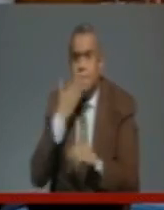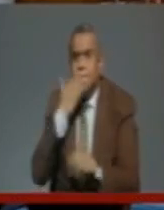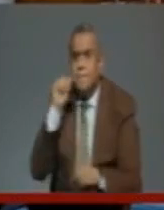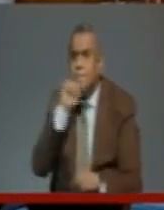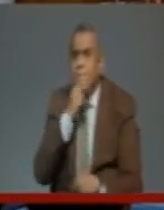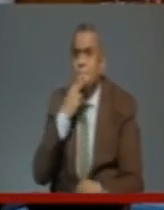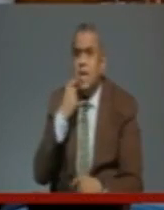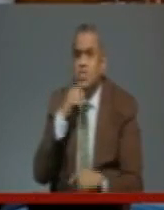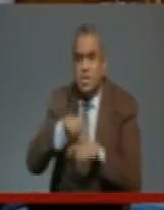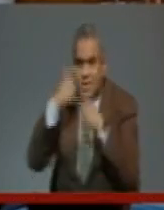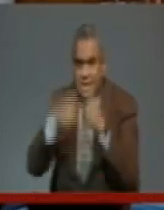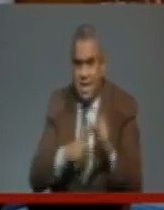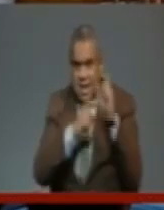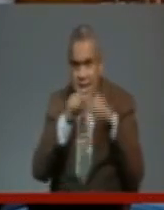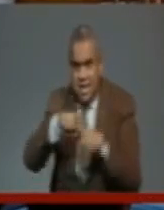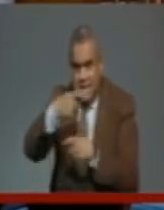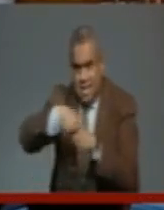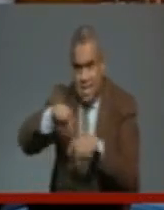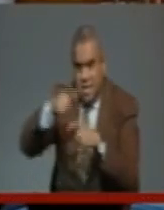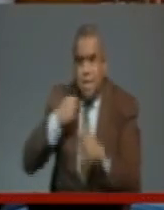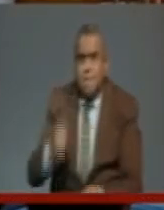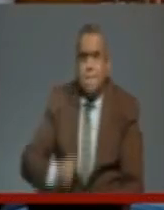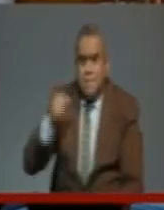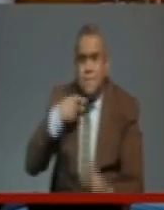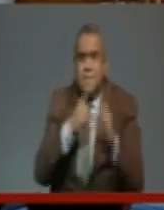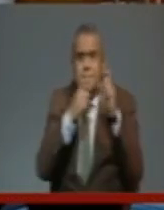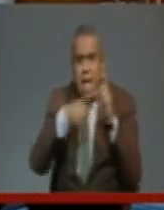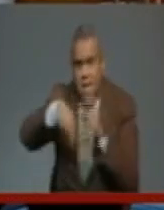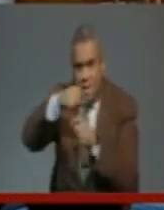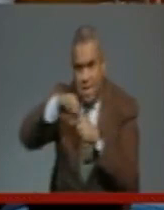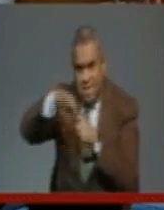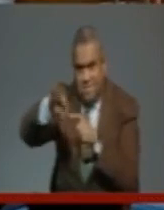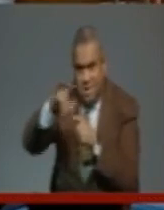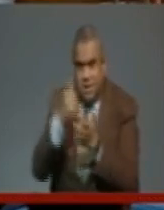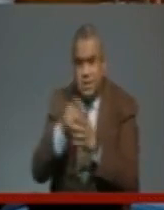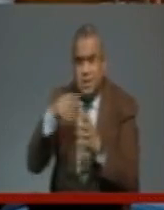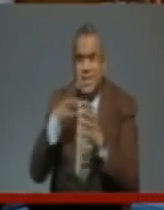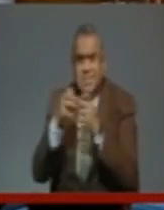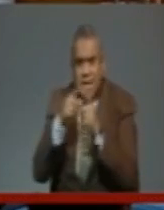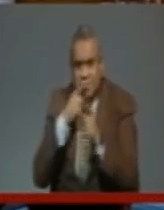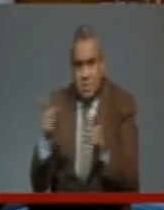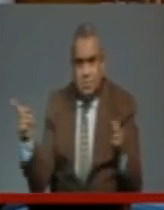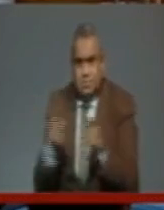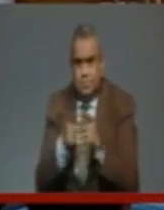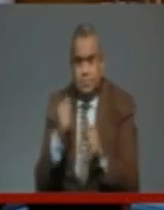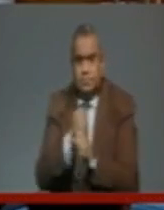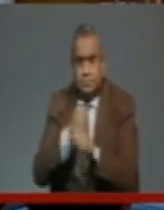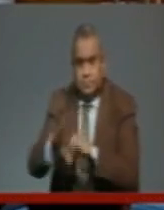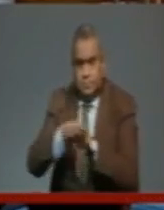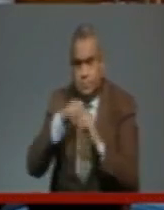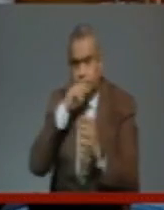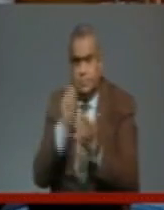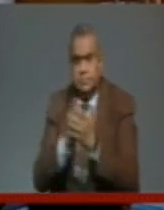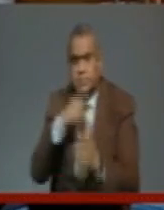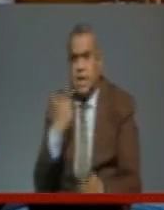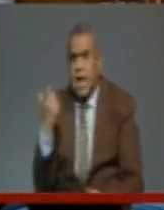حديد مصر بمنطقة بشتيل. المحطة يا فندم دي عشان ما نشرحش فيها كتير، دي نسبة تنفيذها النهارده